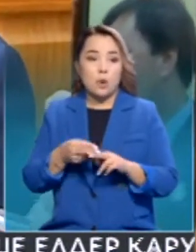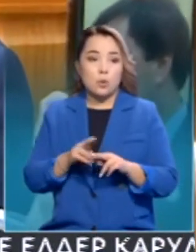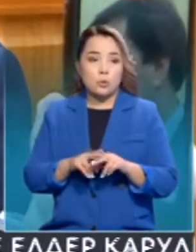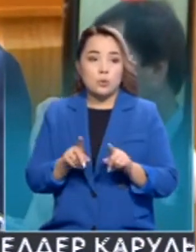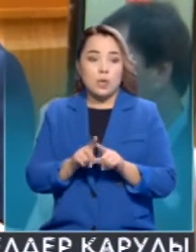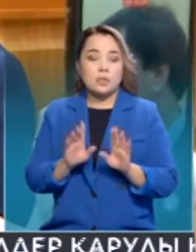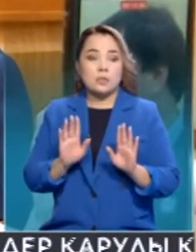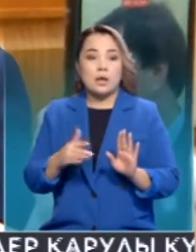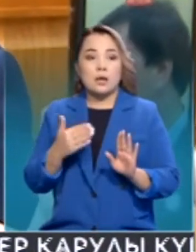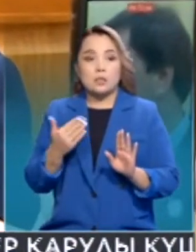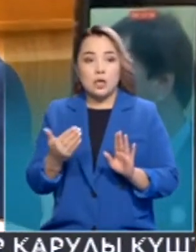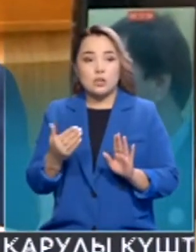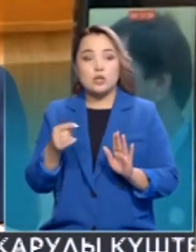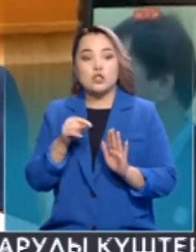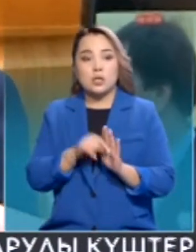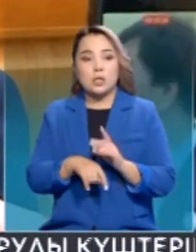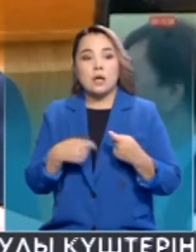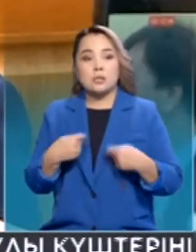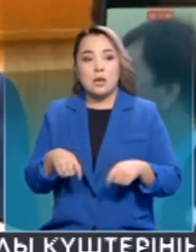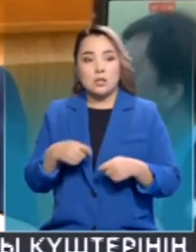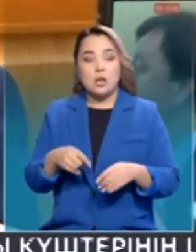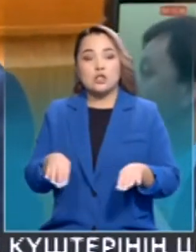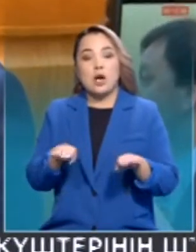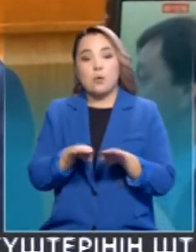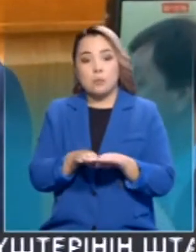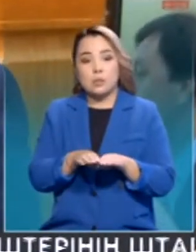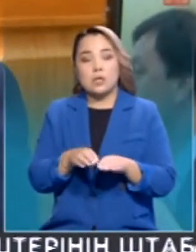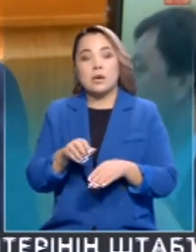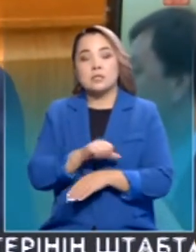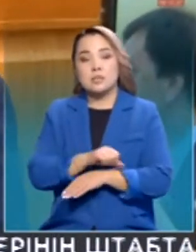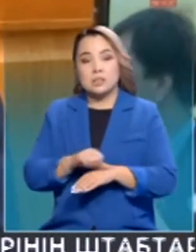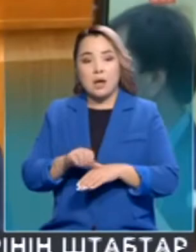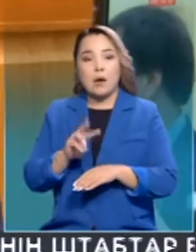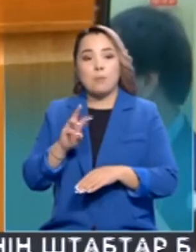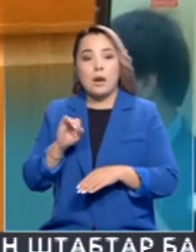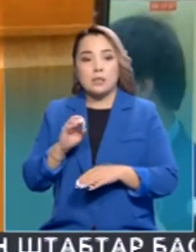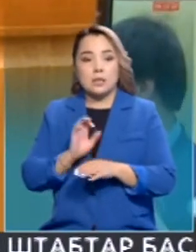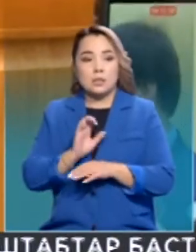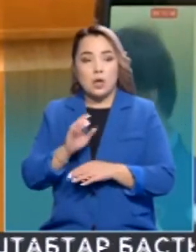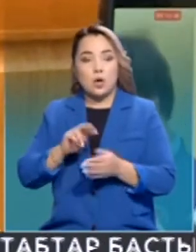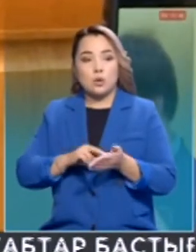тек қана ішкі нарығын жауып болғаннан кейін сыртқа майнингке жібере аламыз деген қағидат.